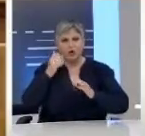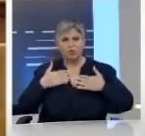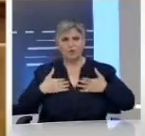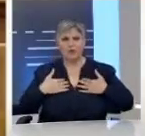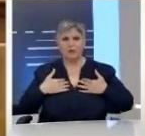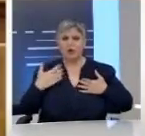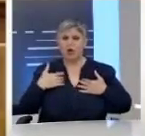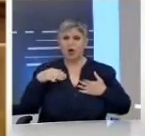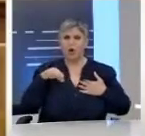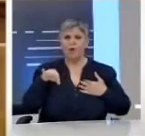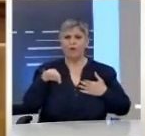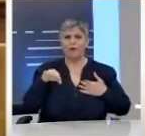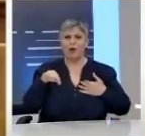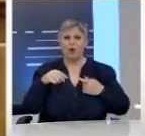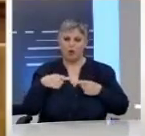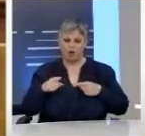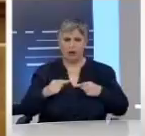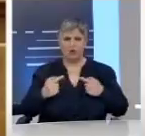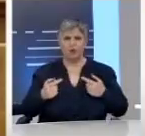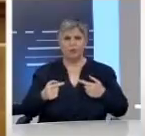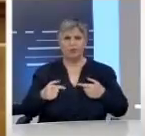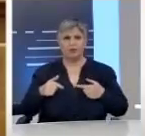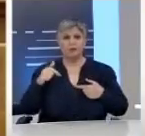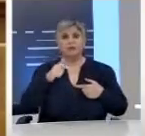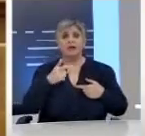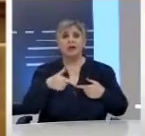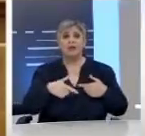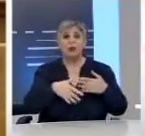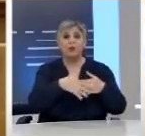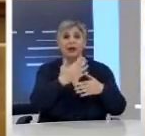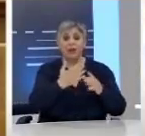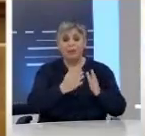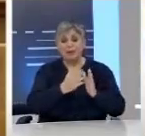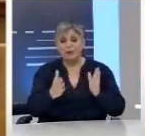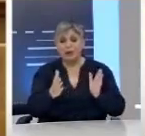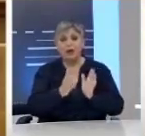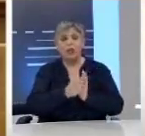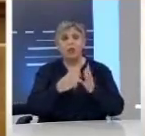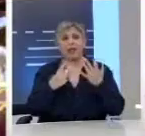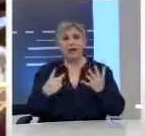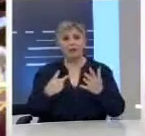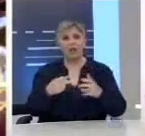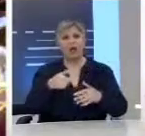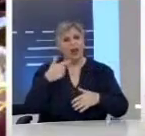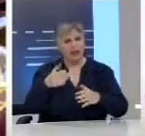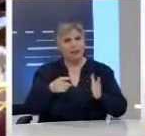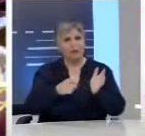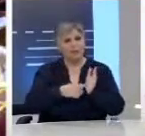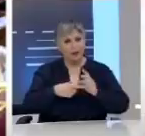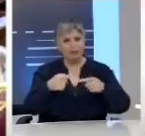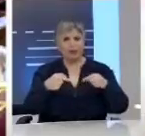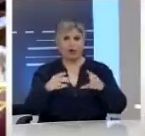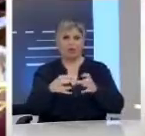για τους 15 έως 17 ετών, αλλά εκεί που τη βάζει η Νέα Δημοκρατία δεν το ψηφίζει, γιατί λέει εμείς δεν το